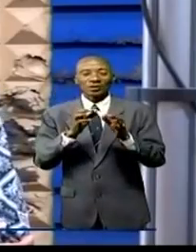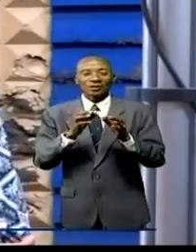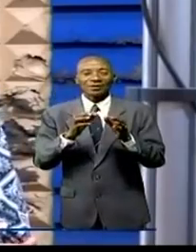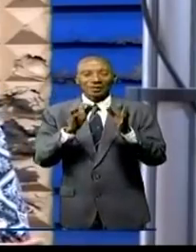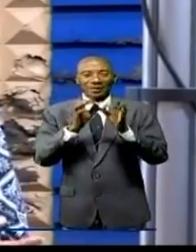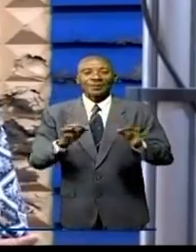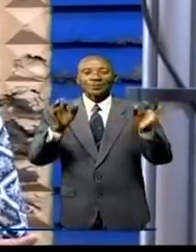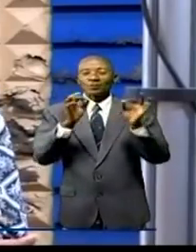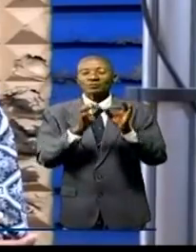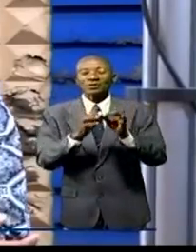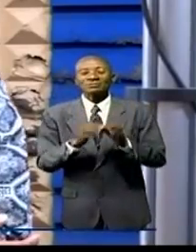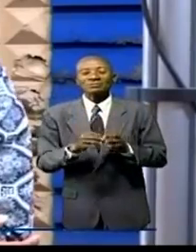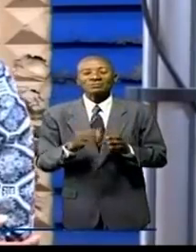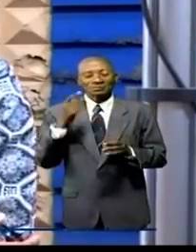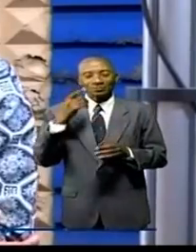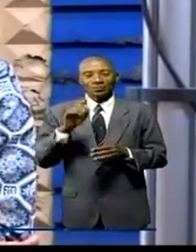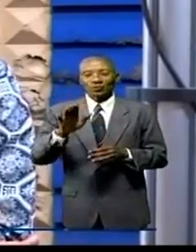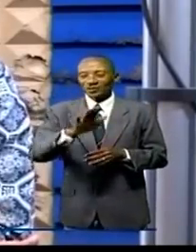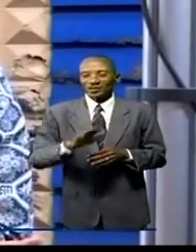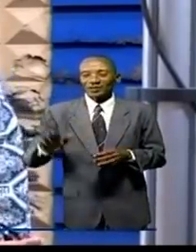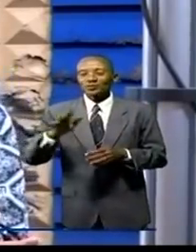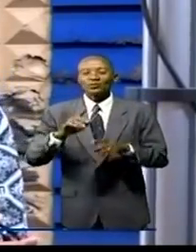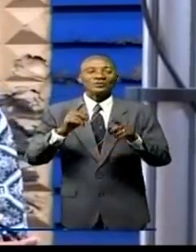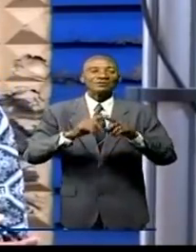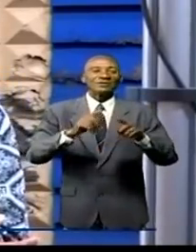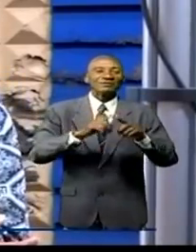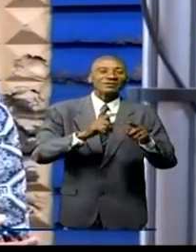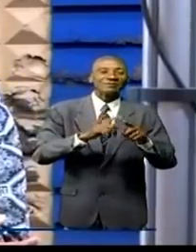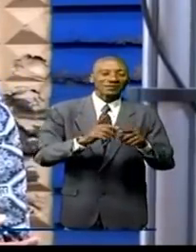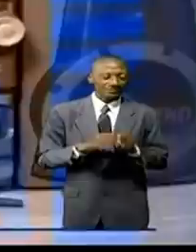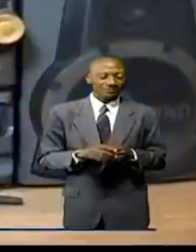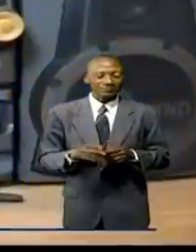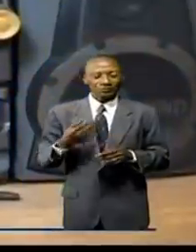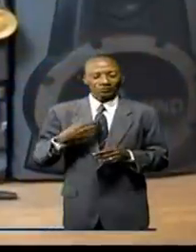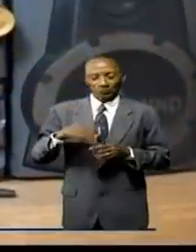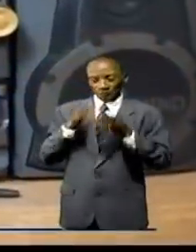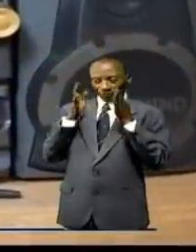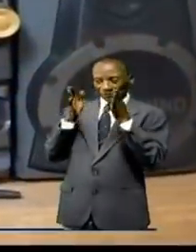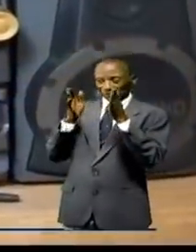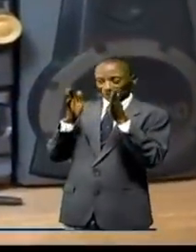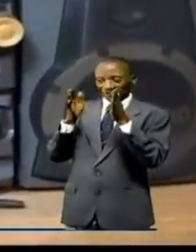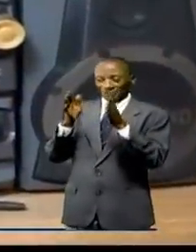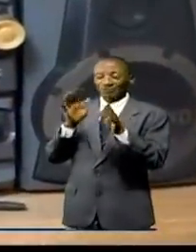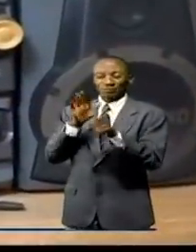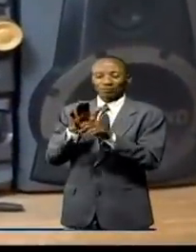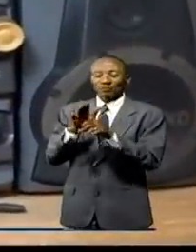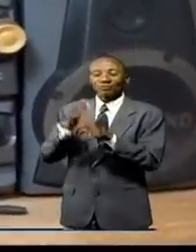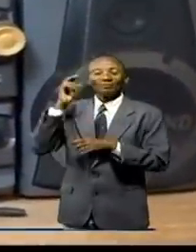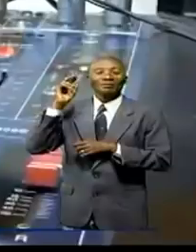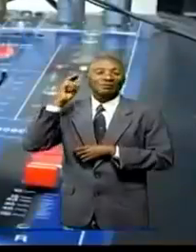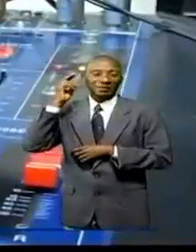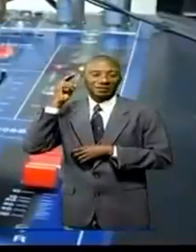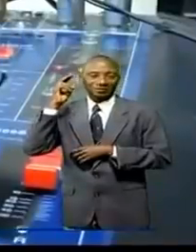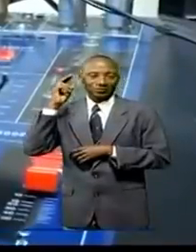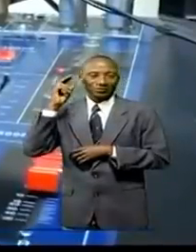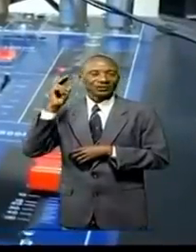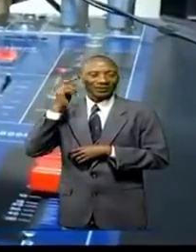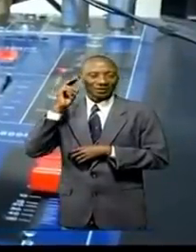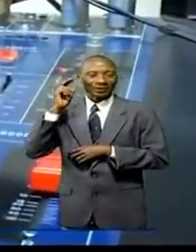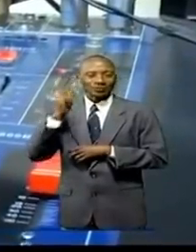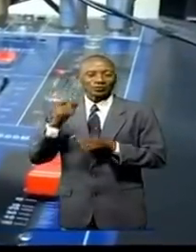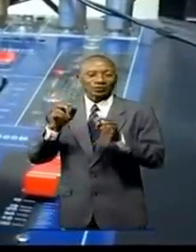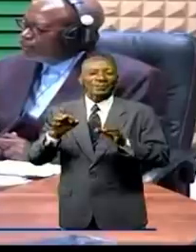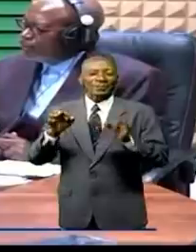à la télévision, qu'on accorde l'attention qu'il faut à la radio. Radio et confiance, thématique retenue pour cette 11e édition,